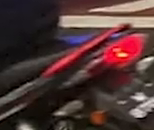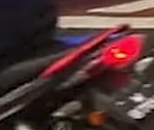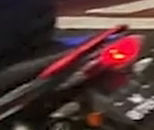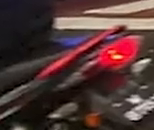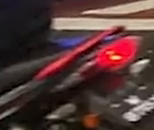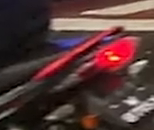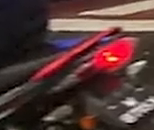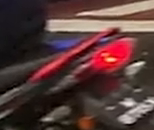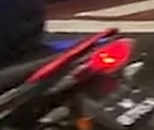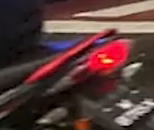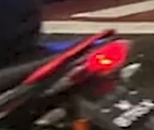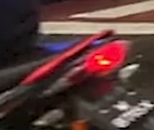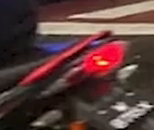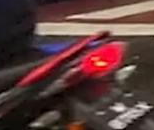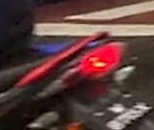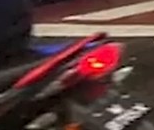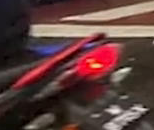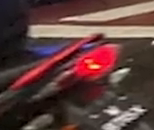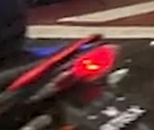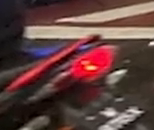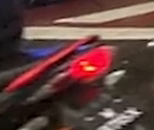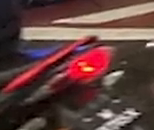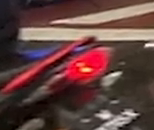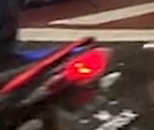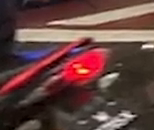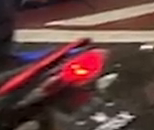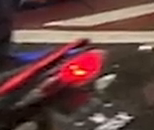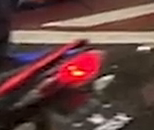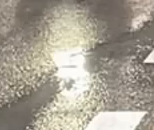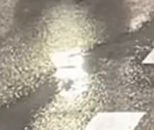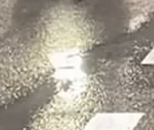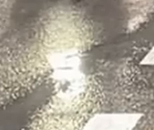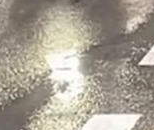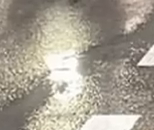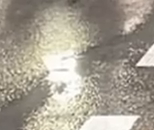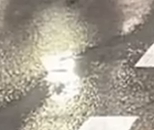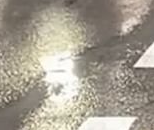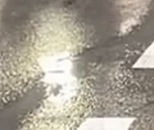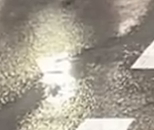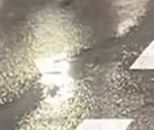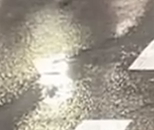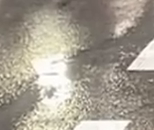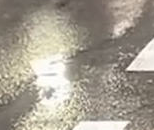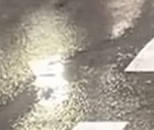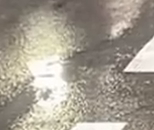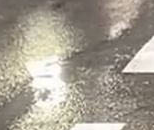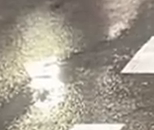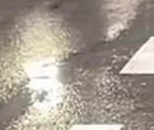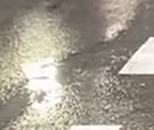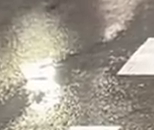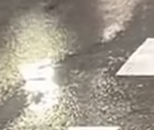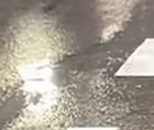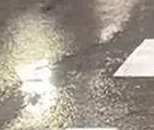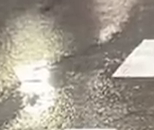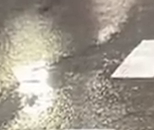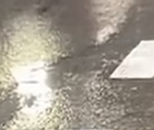tugas pegawai di beliau duduk di sana kalau banjir pun kalau edelweis datang apa yang mereka lakukan di Hotspot tersebut satu